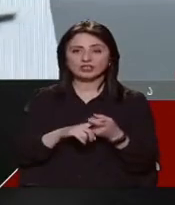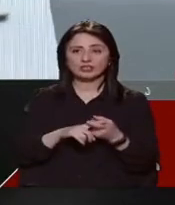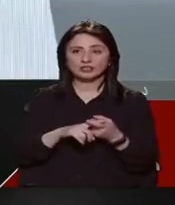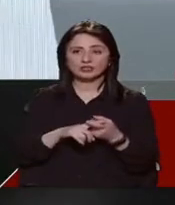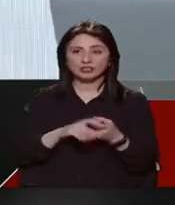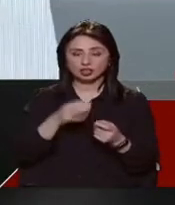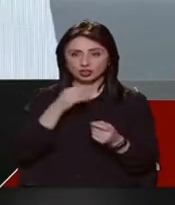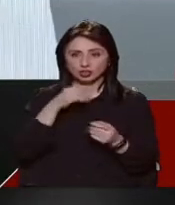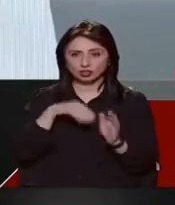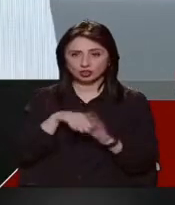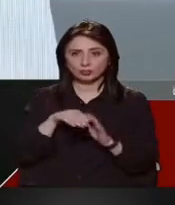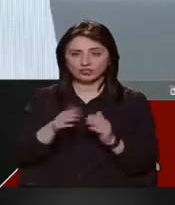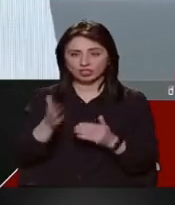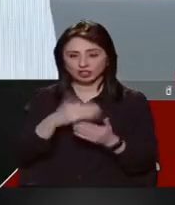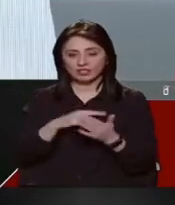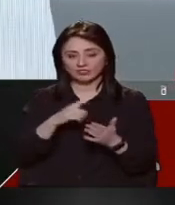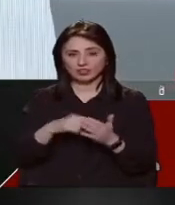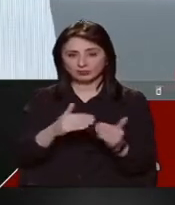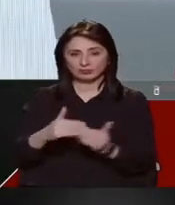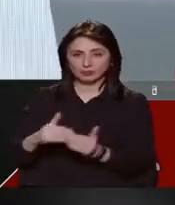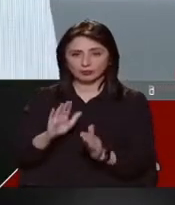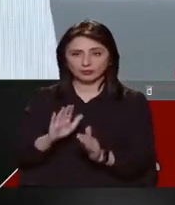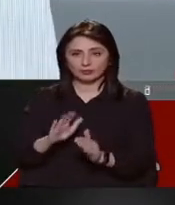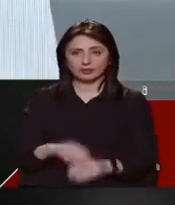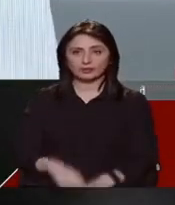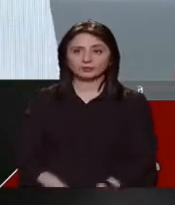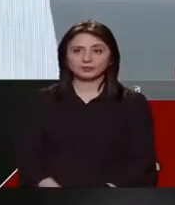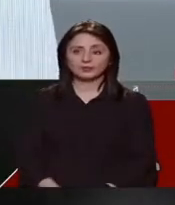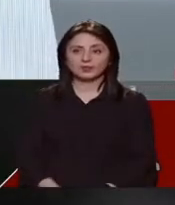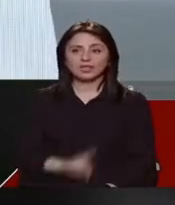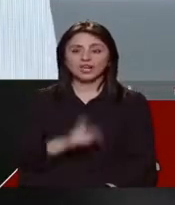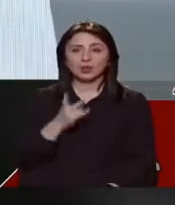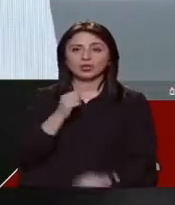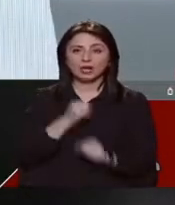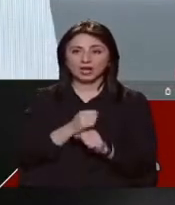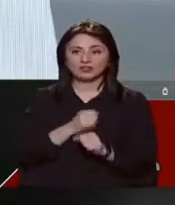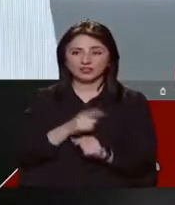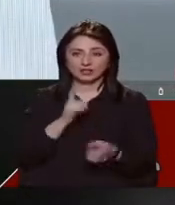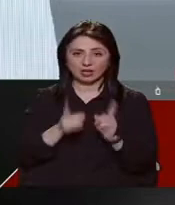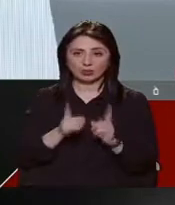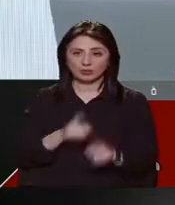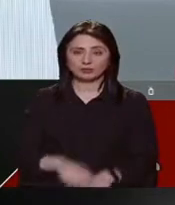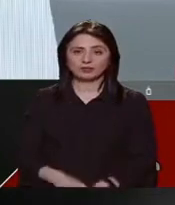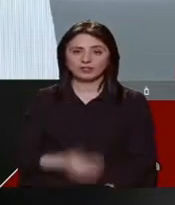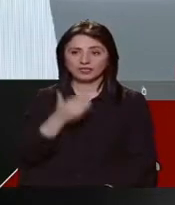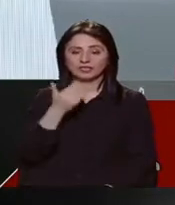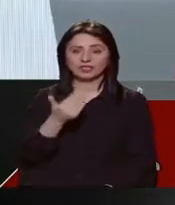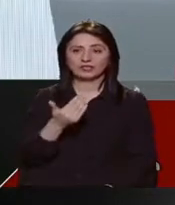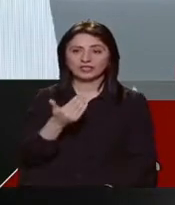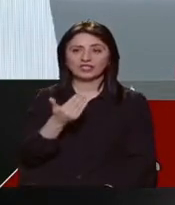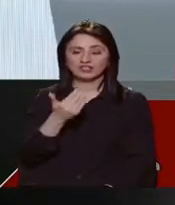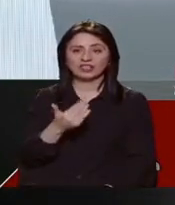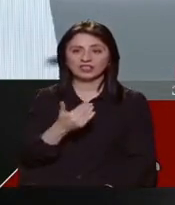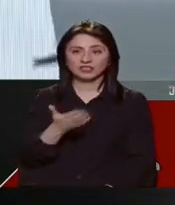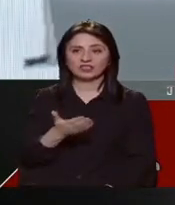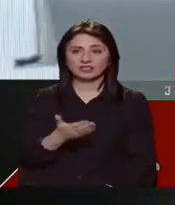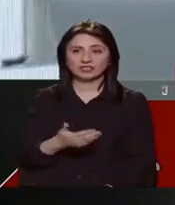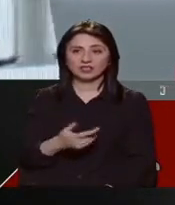ეს ჯობია შემდეგ კითხვისთვის შემოვინახოთ ამ თემას საუბარი. Რა უნდა გააკეთდეს რეალურად ახლა